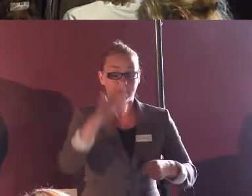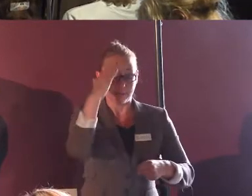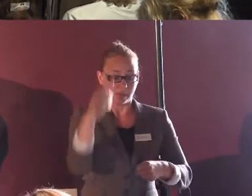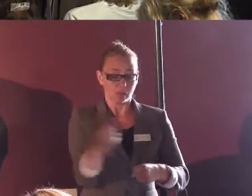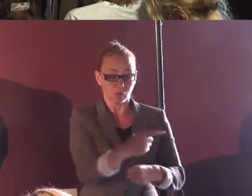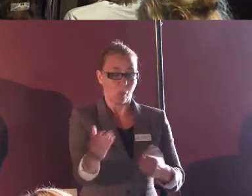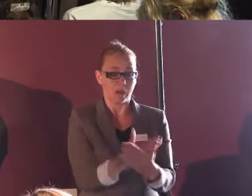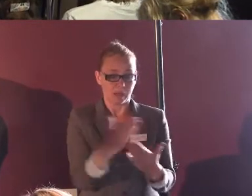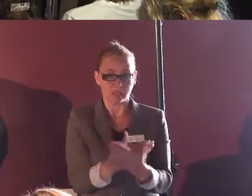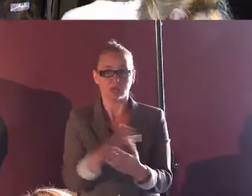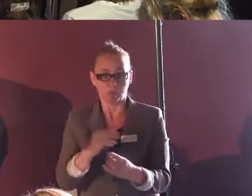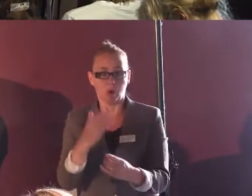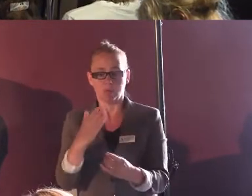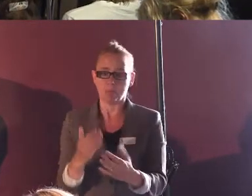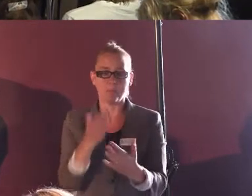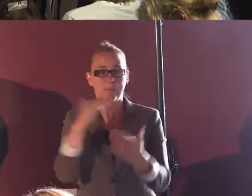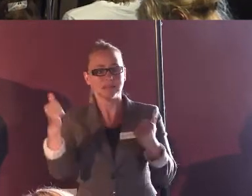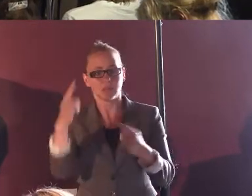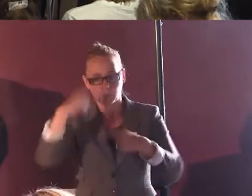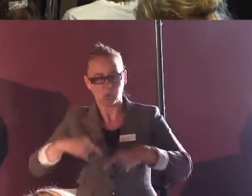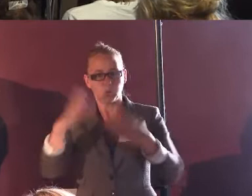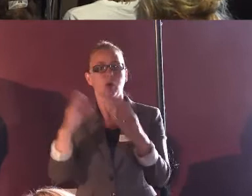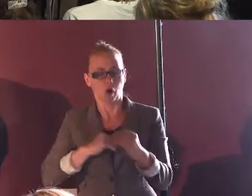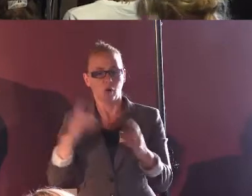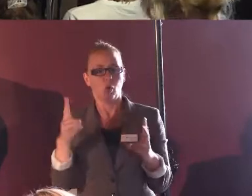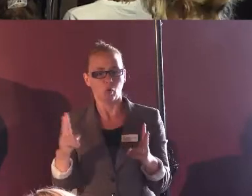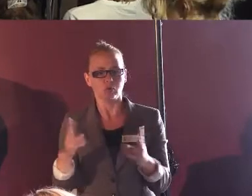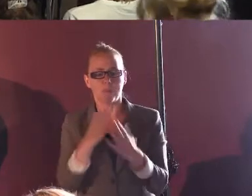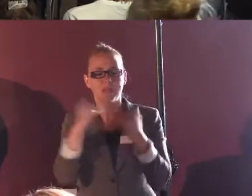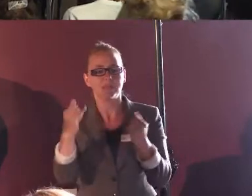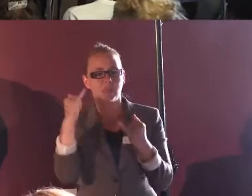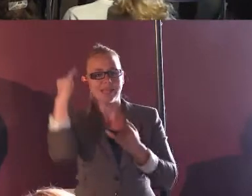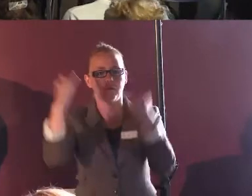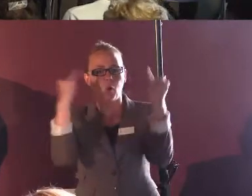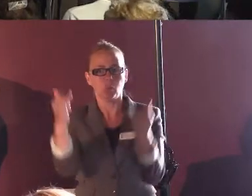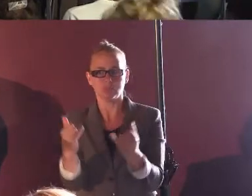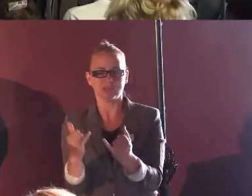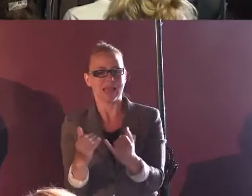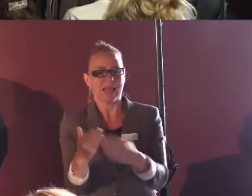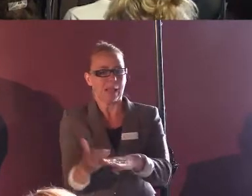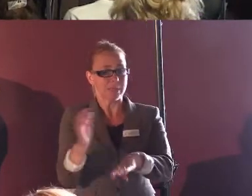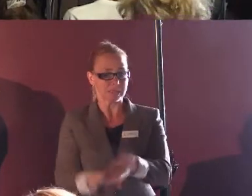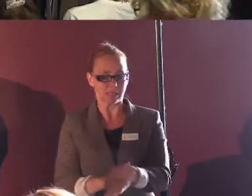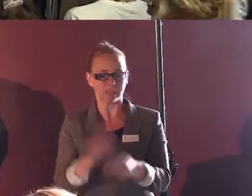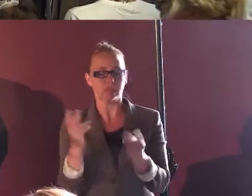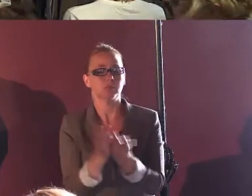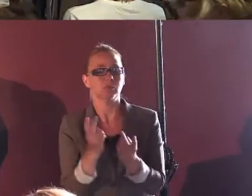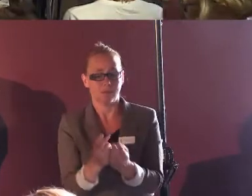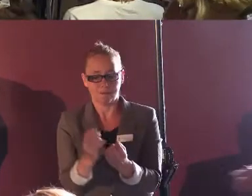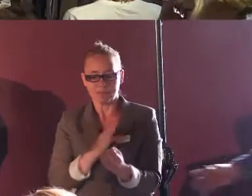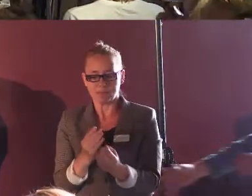har störst delaktighet i kulturlivet har störst innovationskapacitet. Det innebär att där det finns